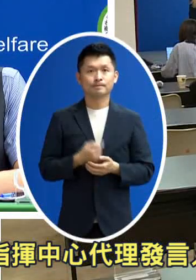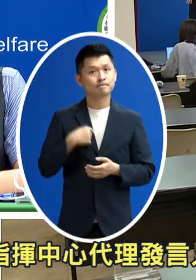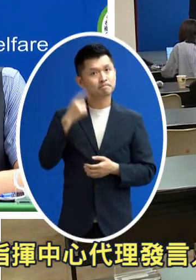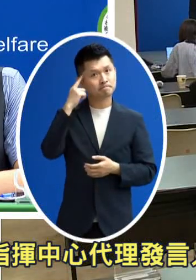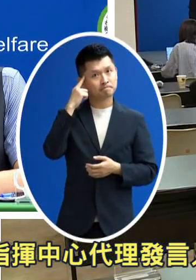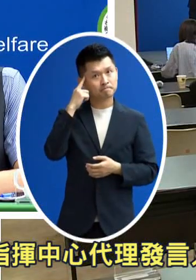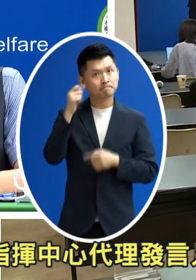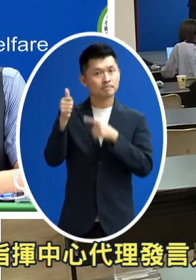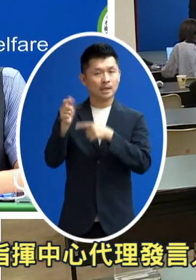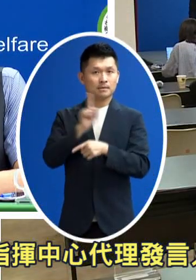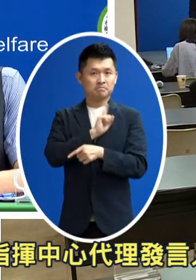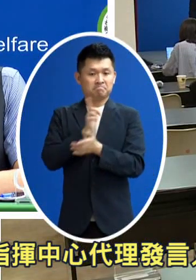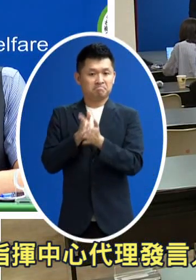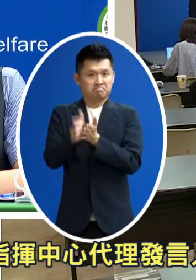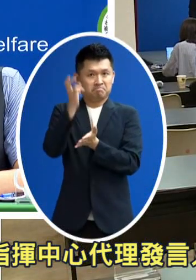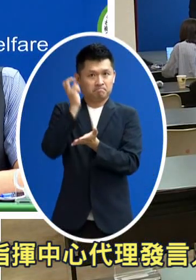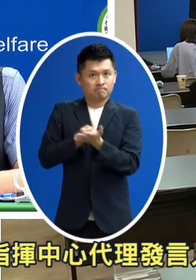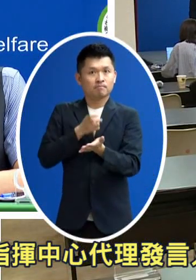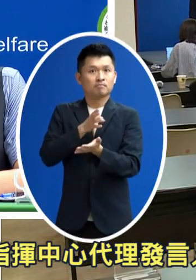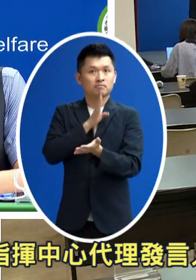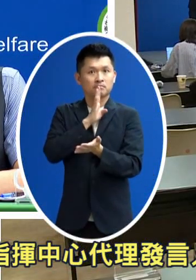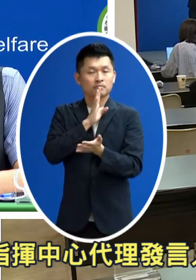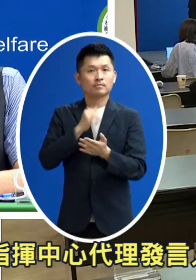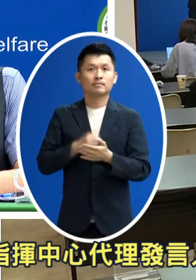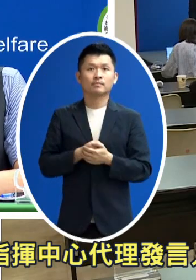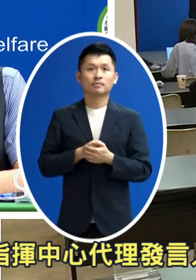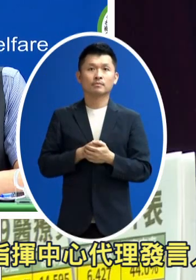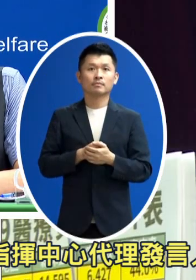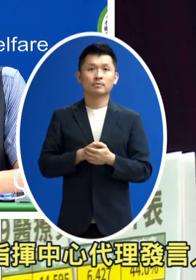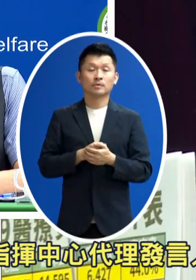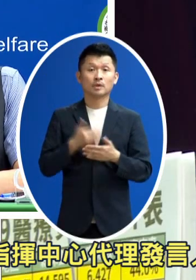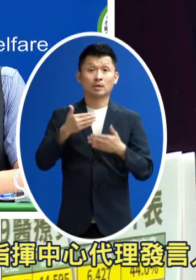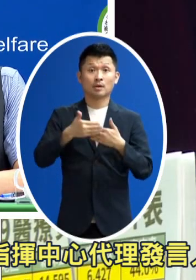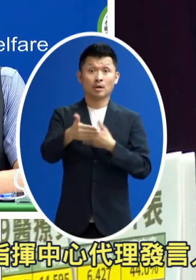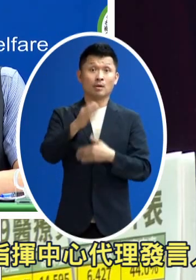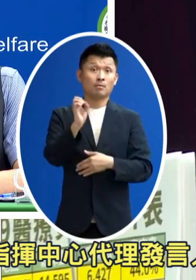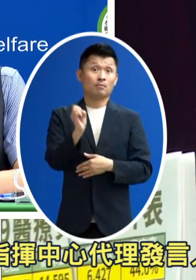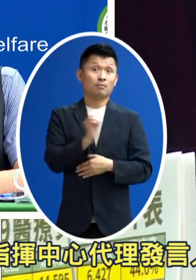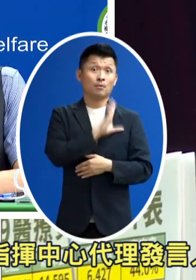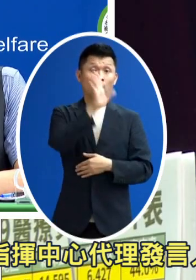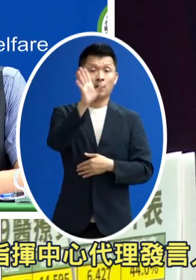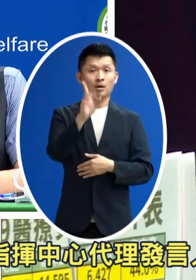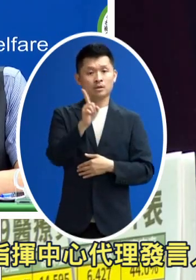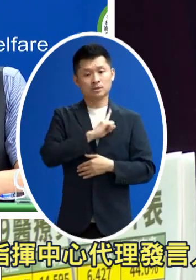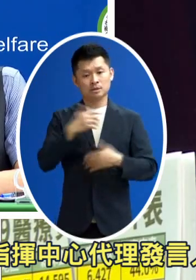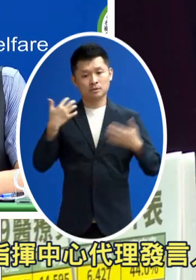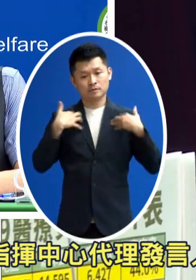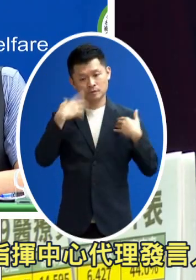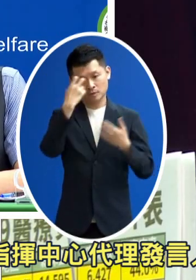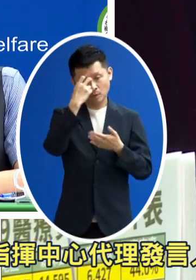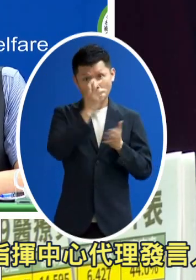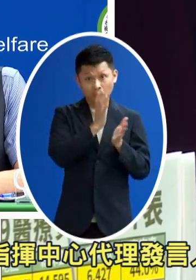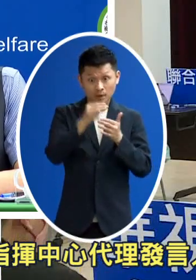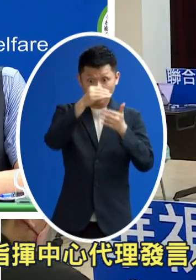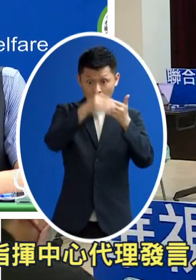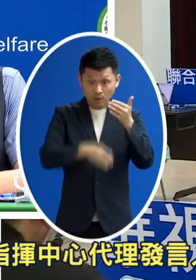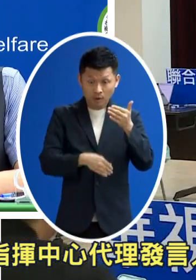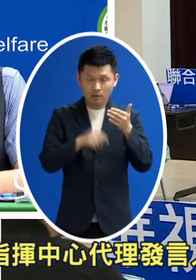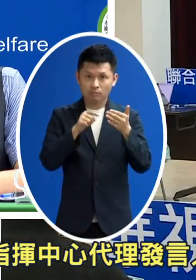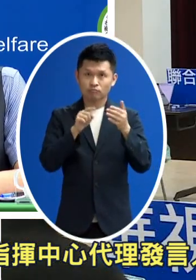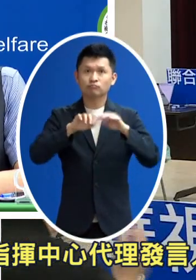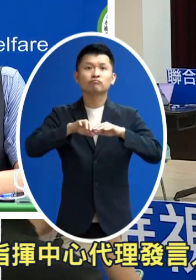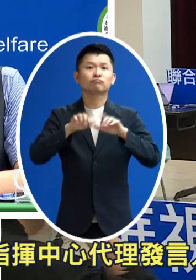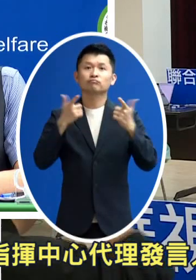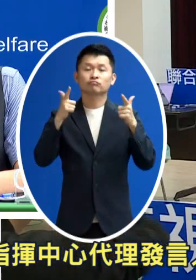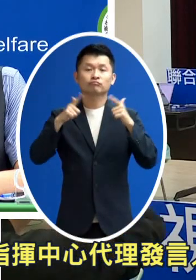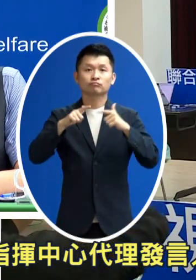属于比较是自我要求的这个部分，并不是在我们这个解隔离条件跟自主健康管理规范里头所要求的，所以也希望